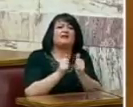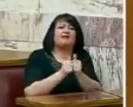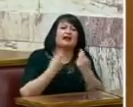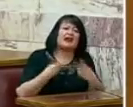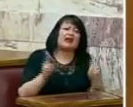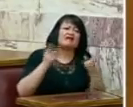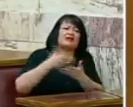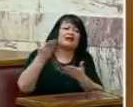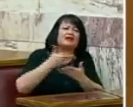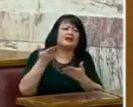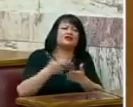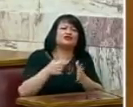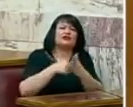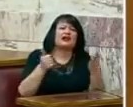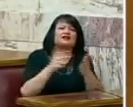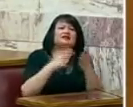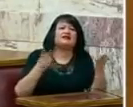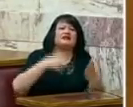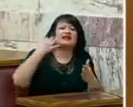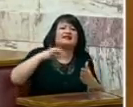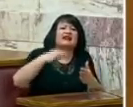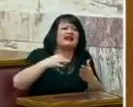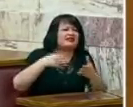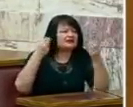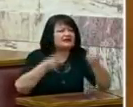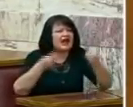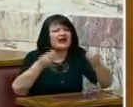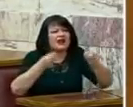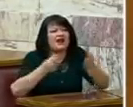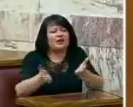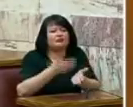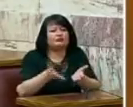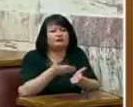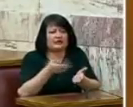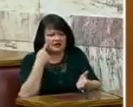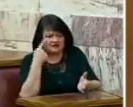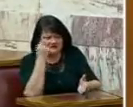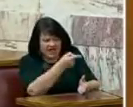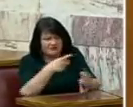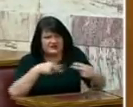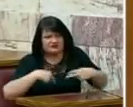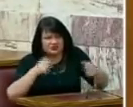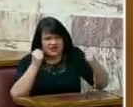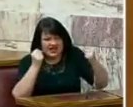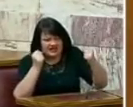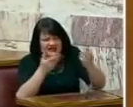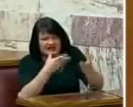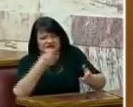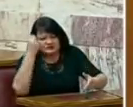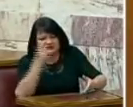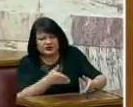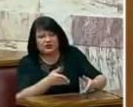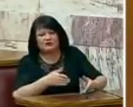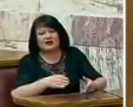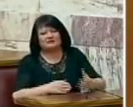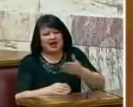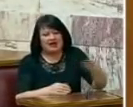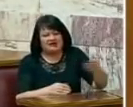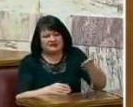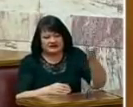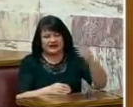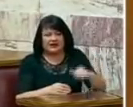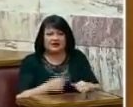15σέλιδα, 16σέλιδα. Να! Τι κάνουν οι Υπουργοί Υγείας της πρώτης φοράς αριστερά. Και λέει κι άλλα